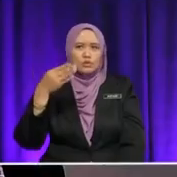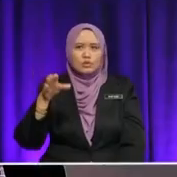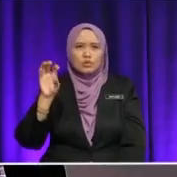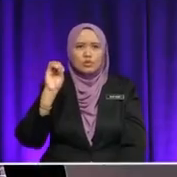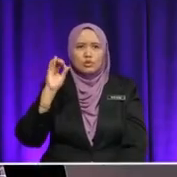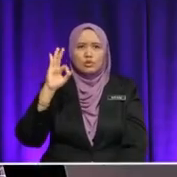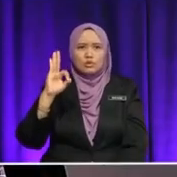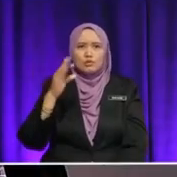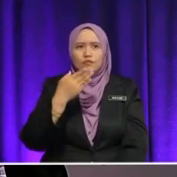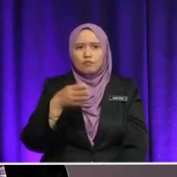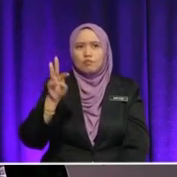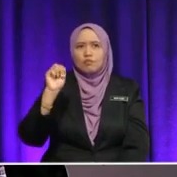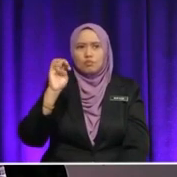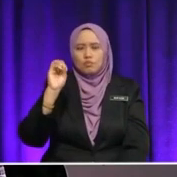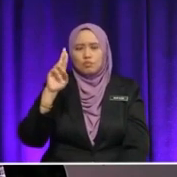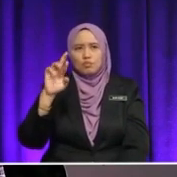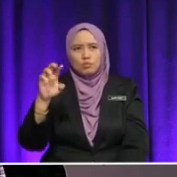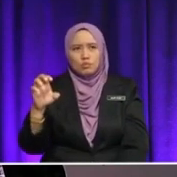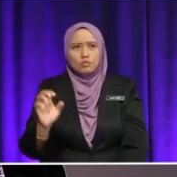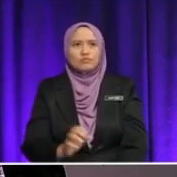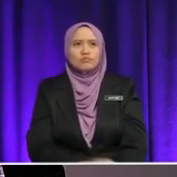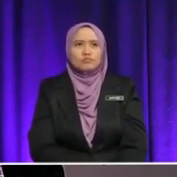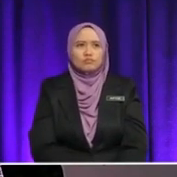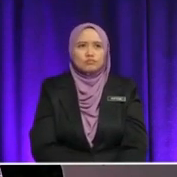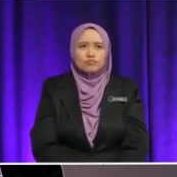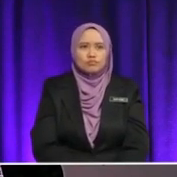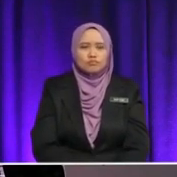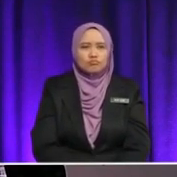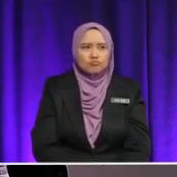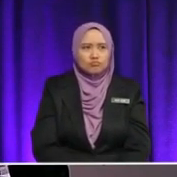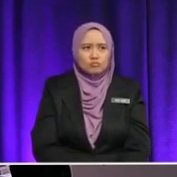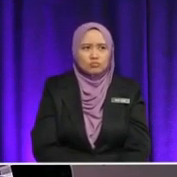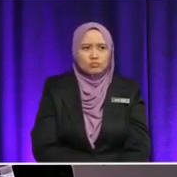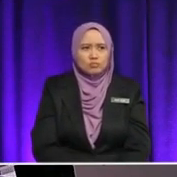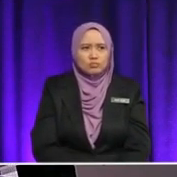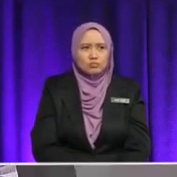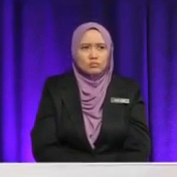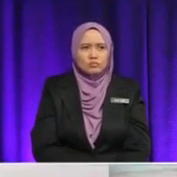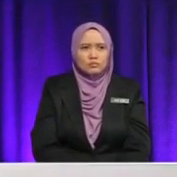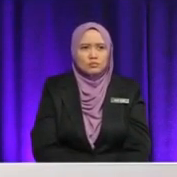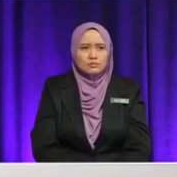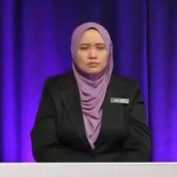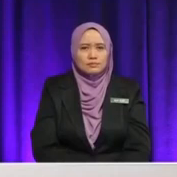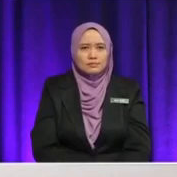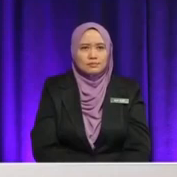pertanyaan ini mungkin akan ditanya oleh muridnya berada dalam tadi aku gemeteran hari ini juga betul